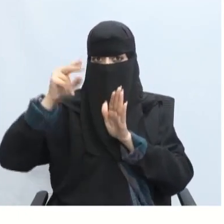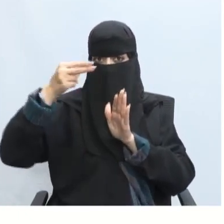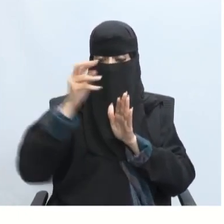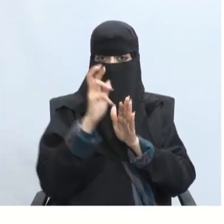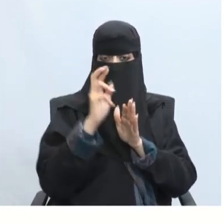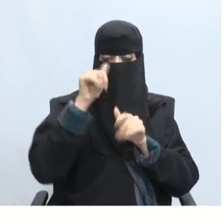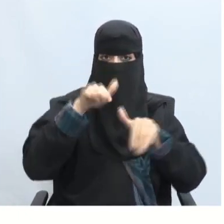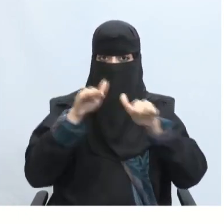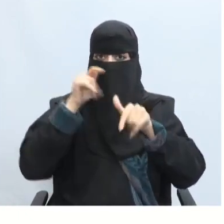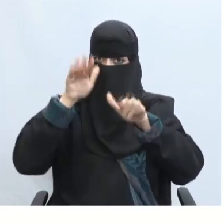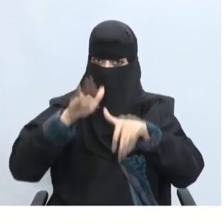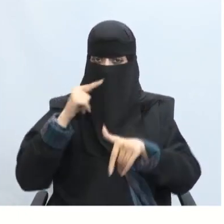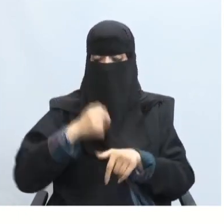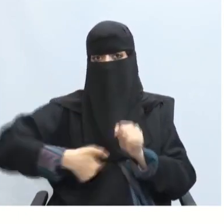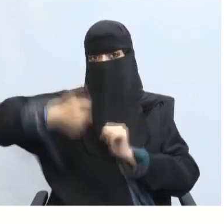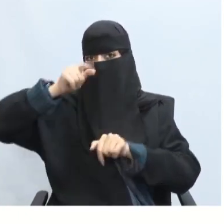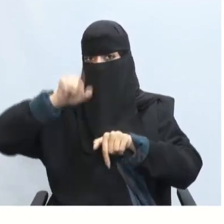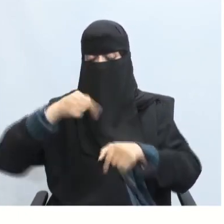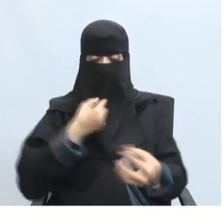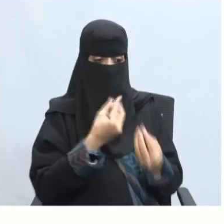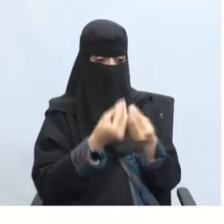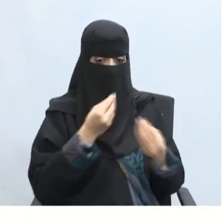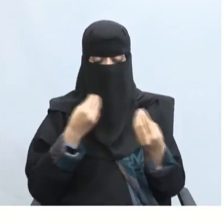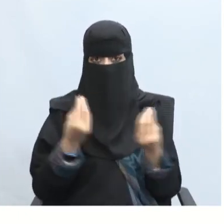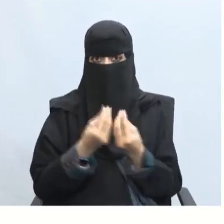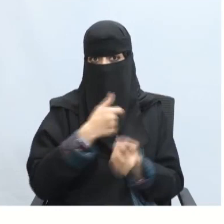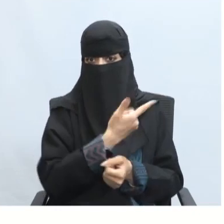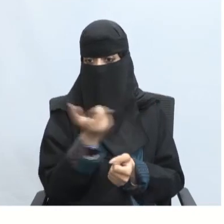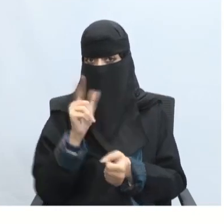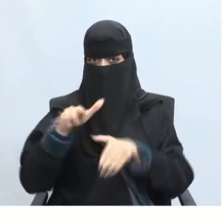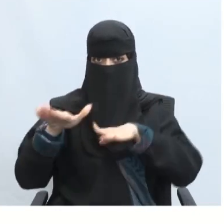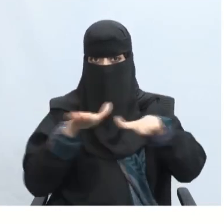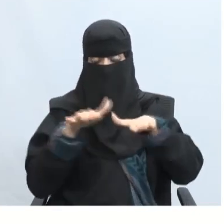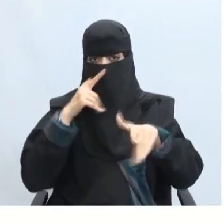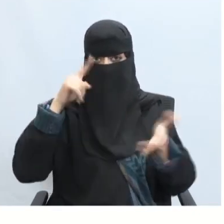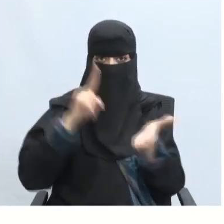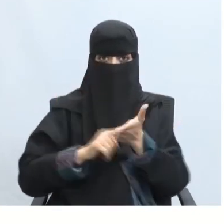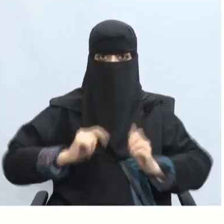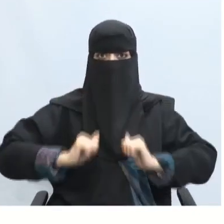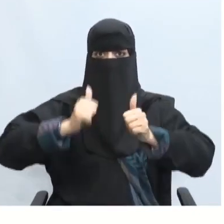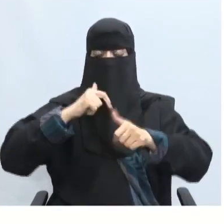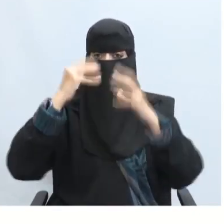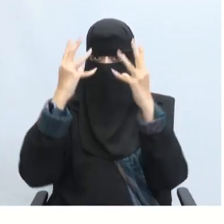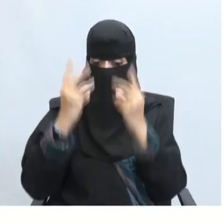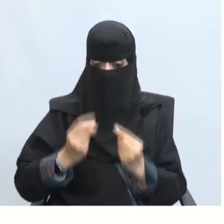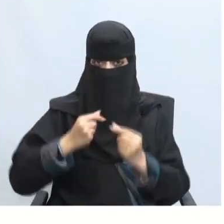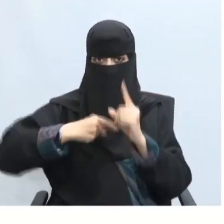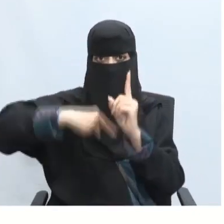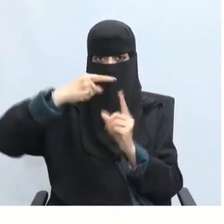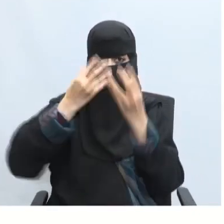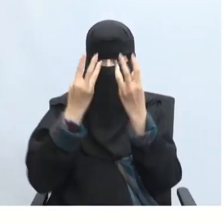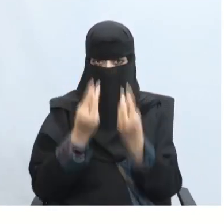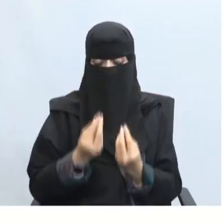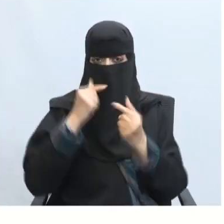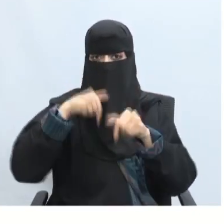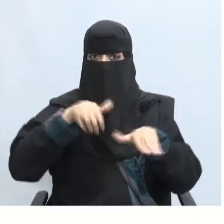لذلك فمن المفضل عند التعامل مع كل الزلازل ان نكون قادرين على حساب مقدار